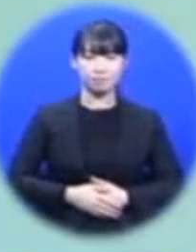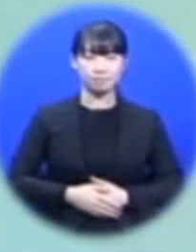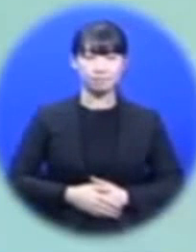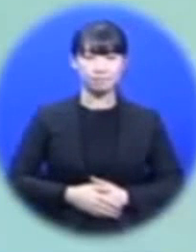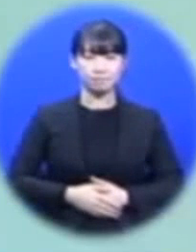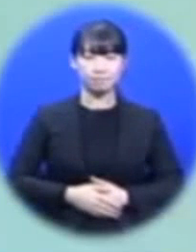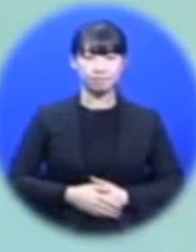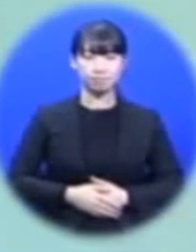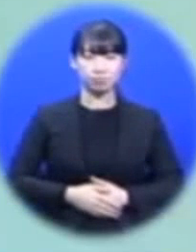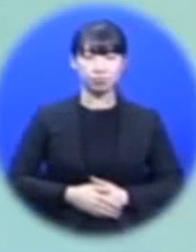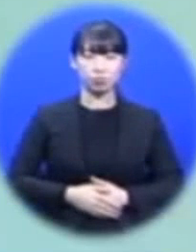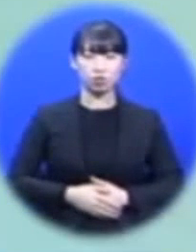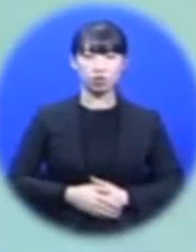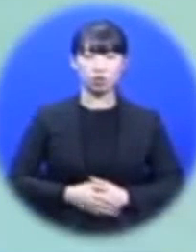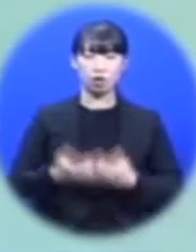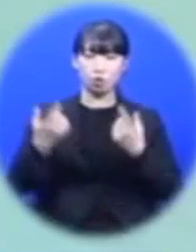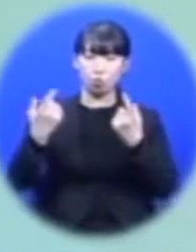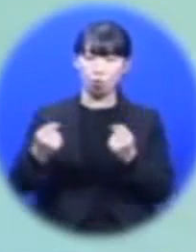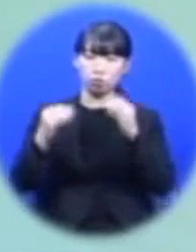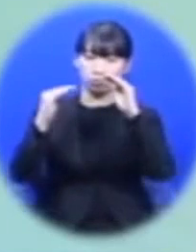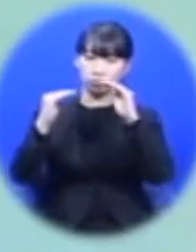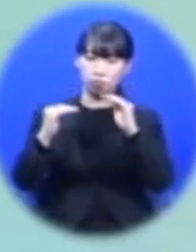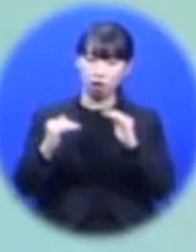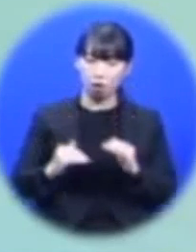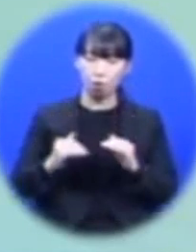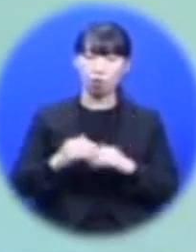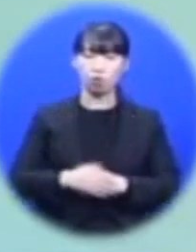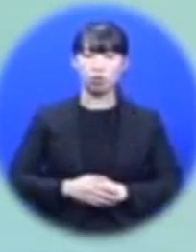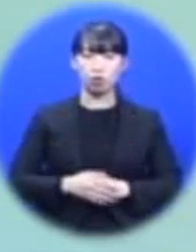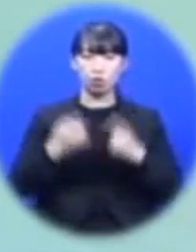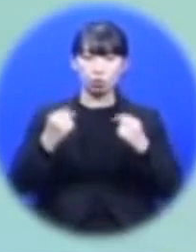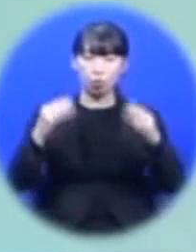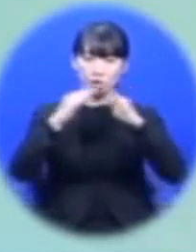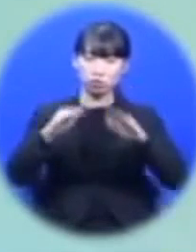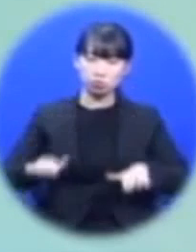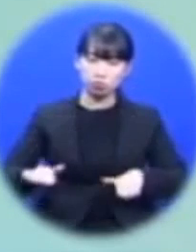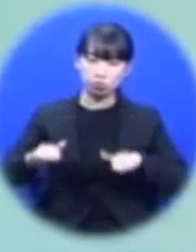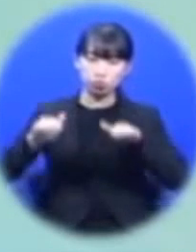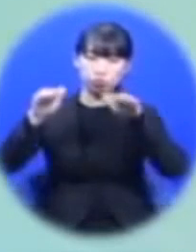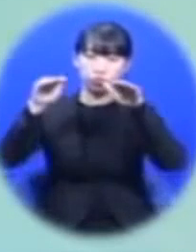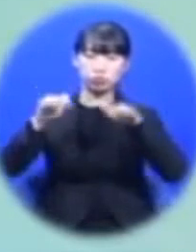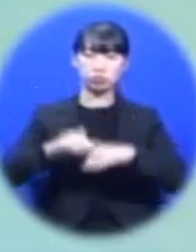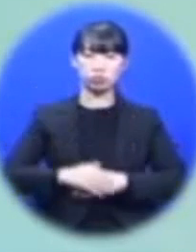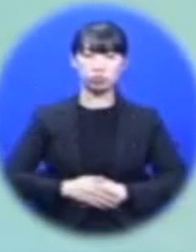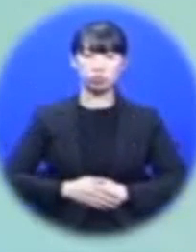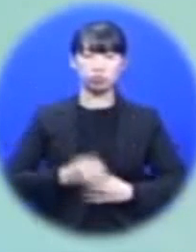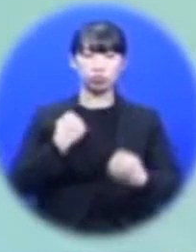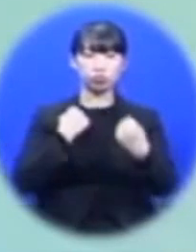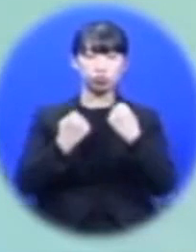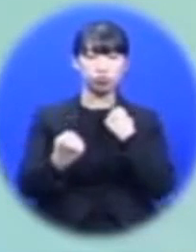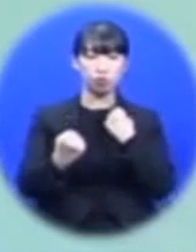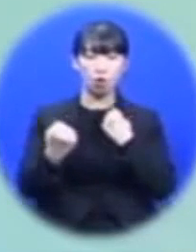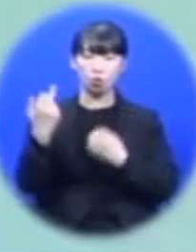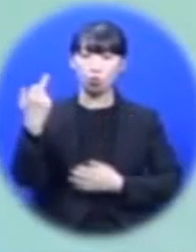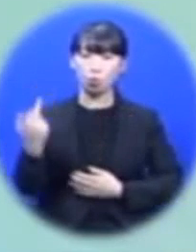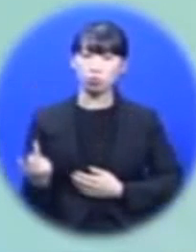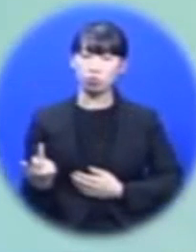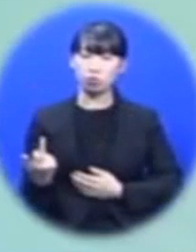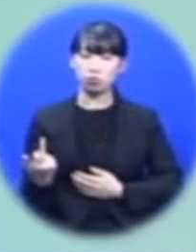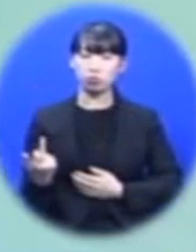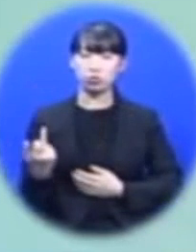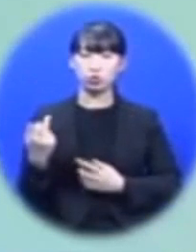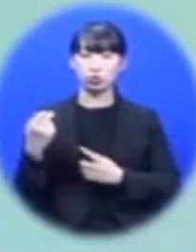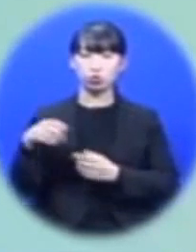그런데 그 똑같은 복음을 알고 있는 똑같은 집안에서 자랐고 그런데 어떻게 동생은 그렇게